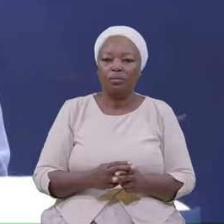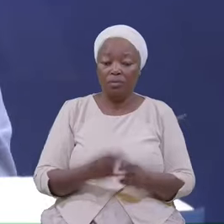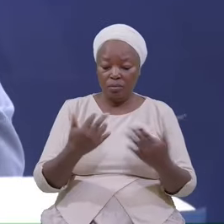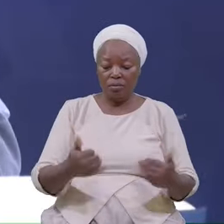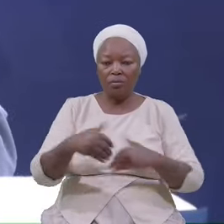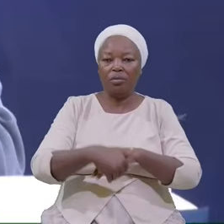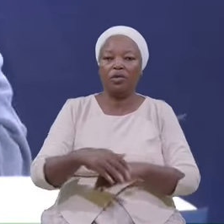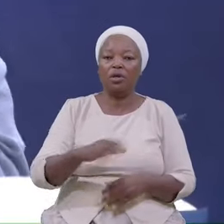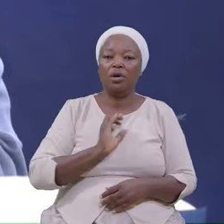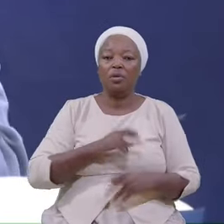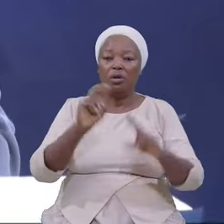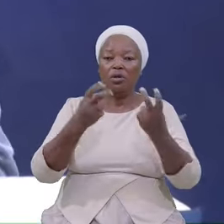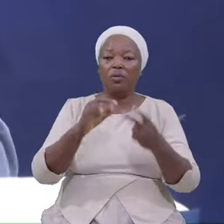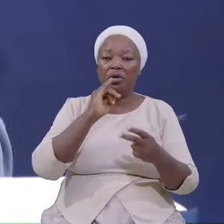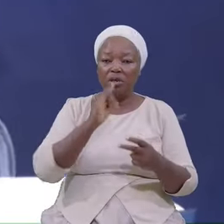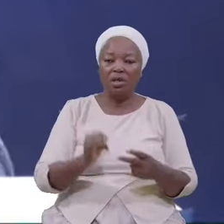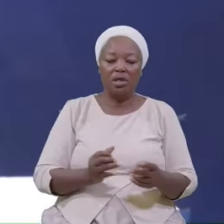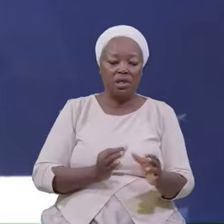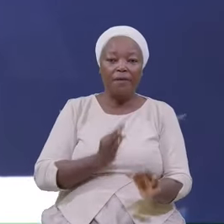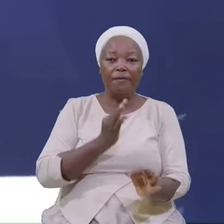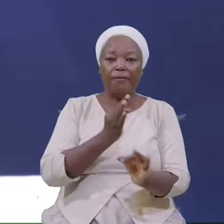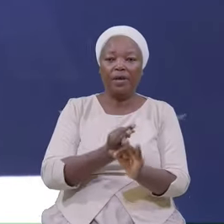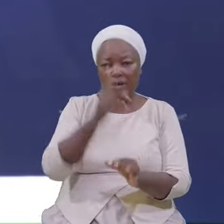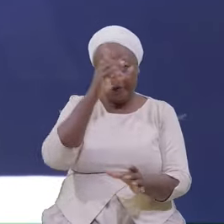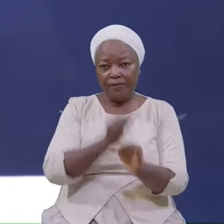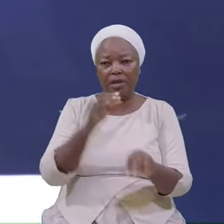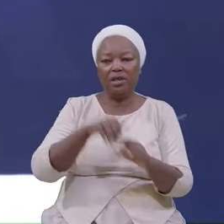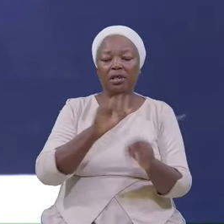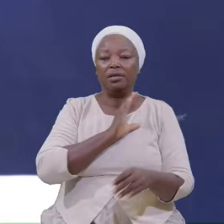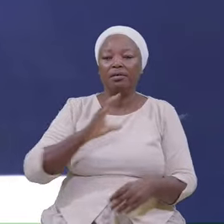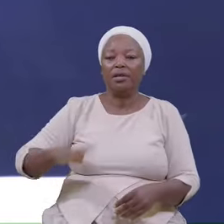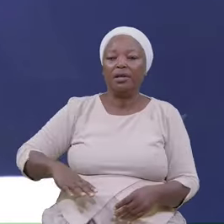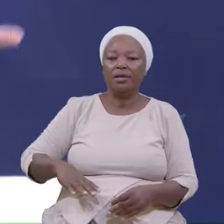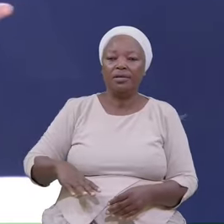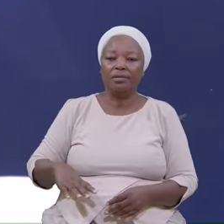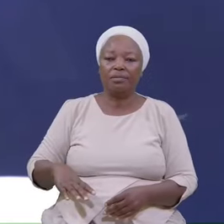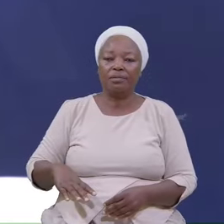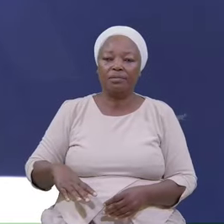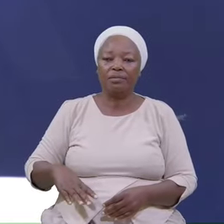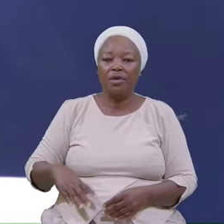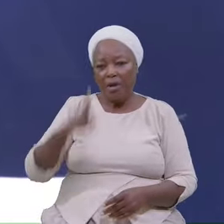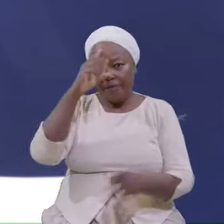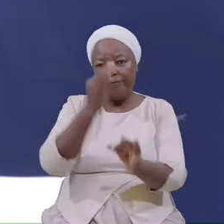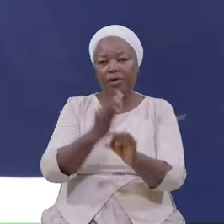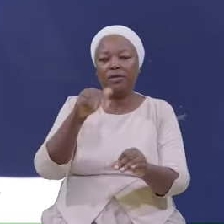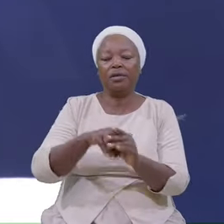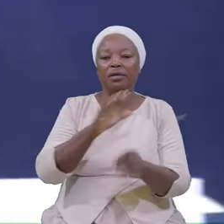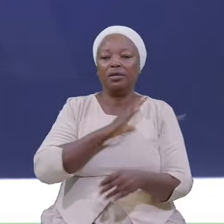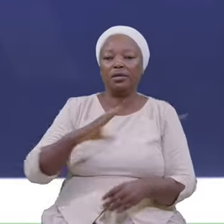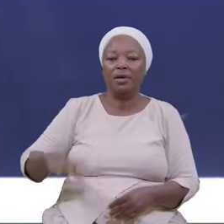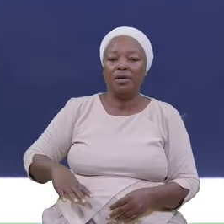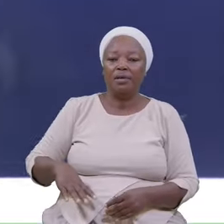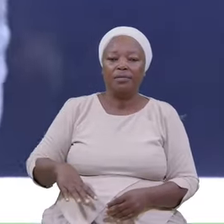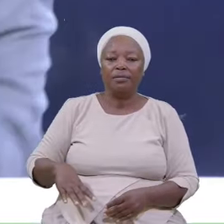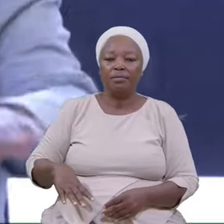we are talking on faith in Christ. Nous parlons de la foi en Christ. Faith in Christ. La foi en Christ.